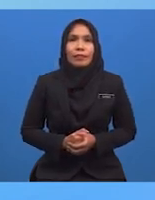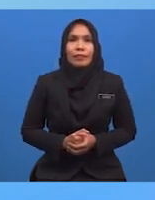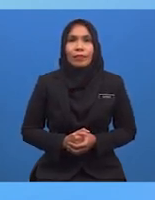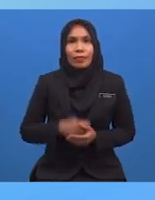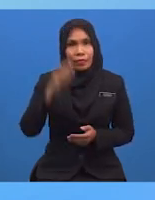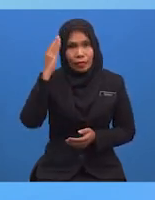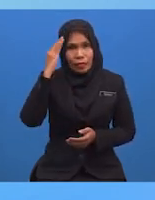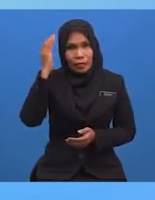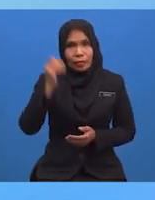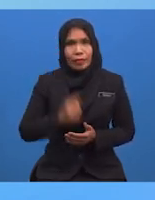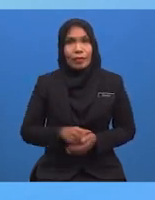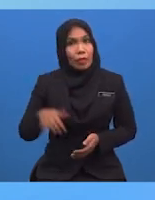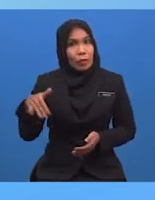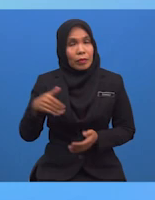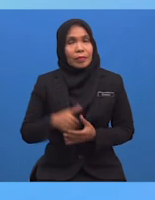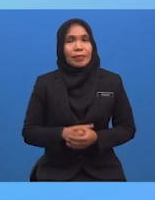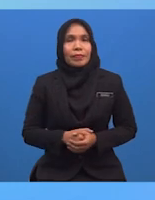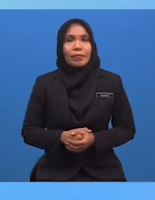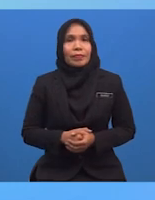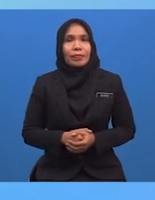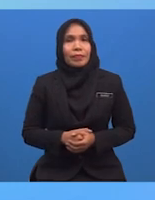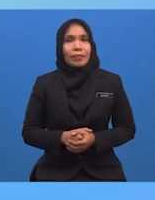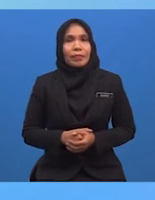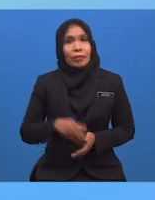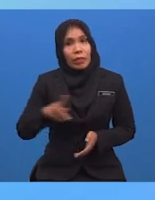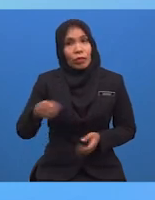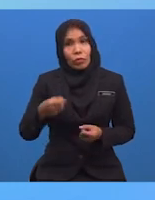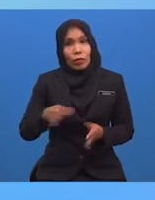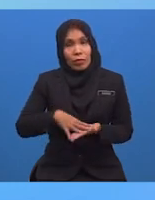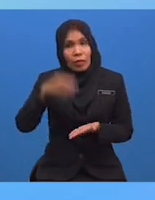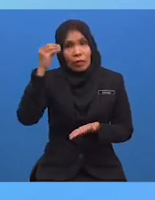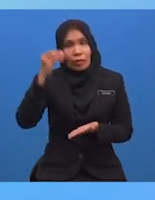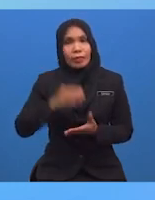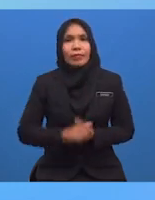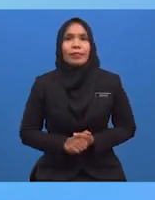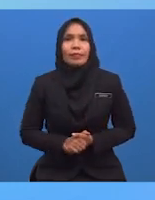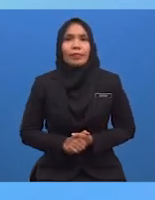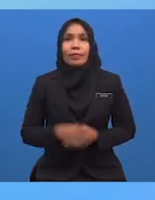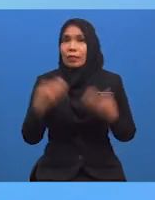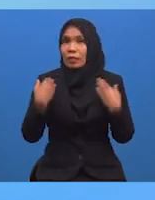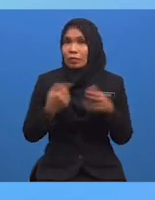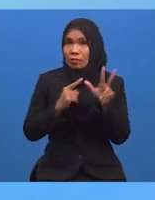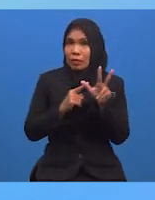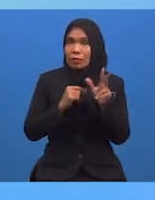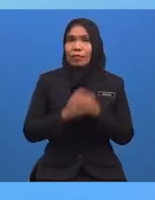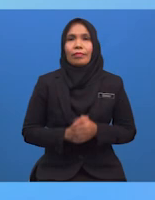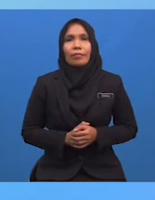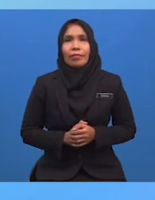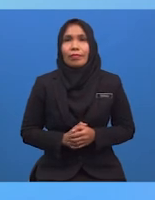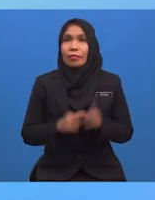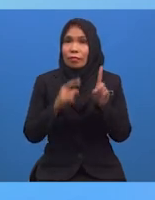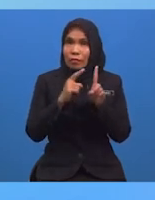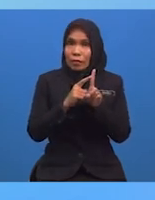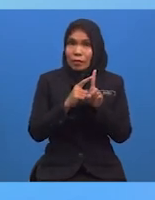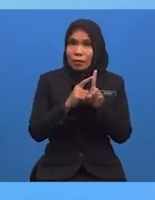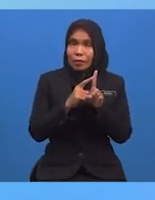Ingat tak, sebelum ini pelajar-pelajar telah pelajari jenis-jenis inflasi. Ada tiga jenis inflasi iaitu inflasi